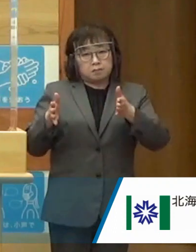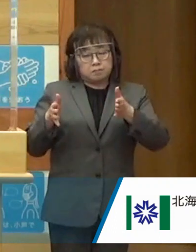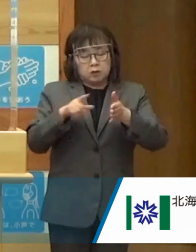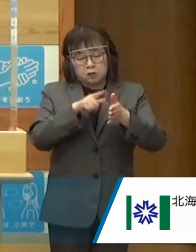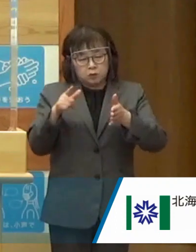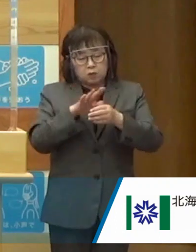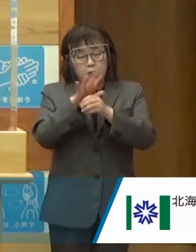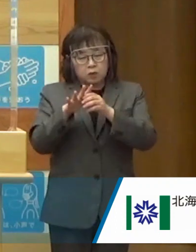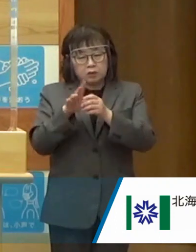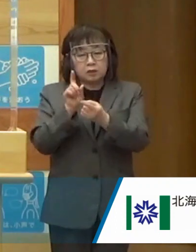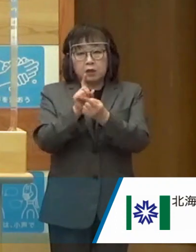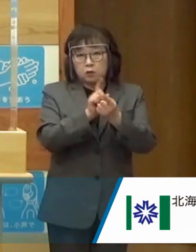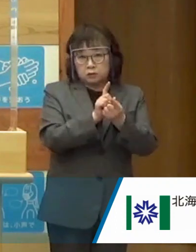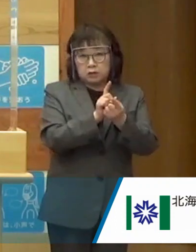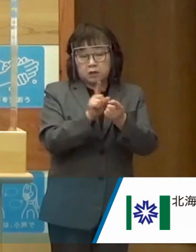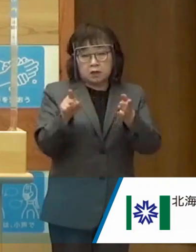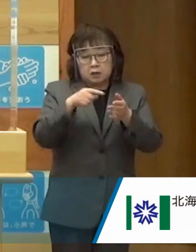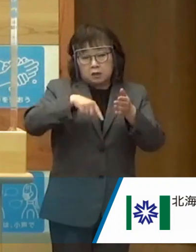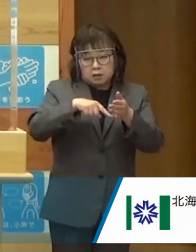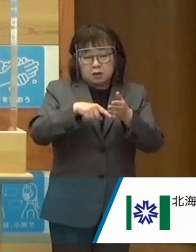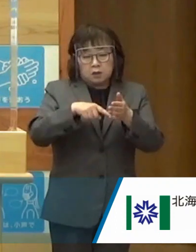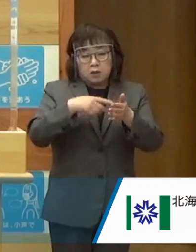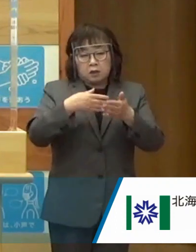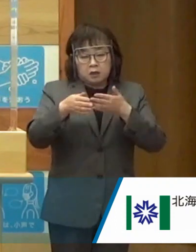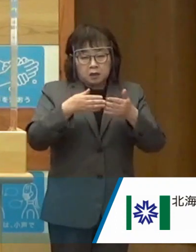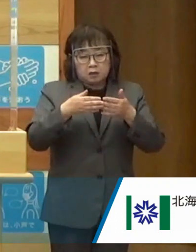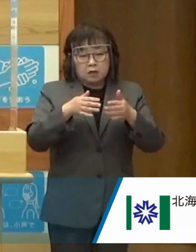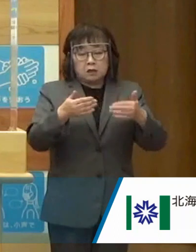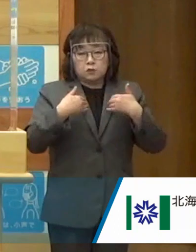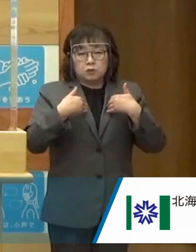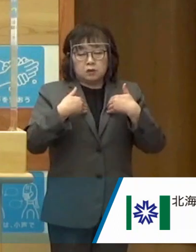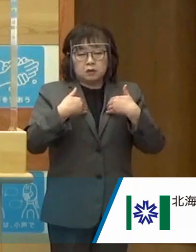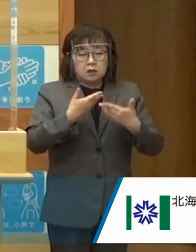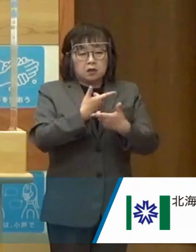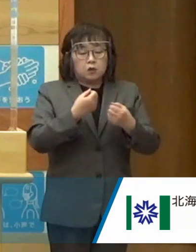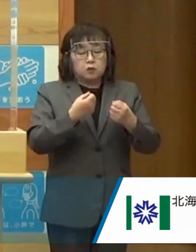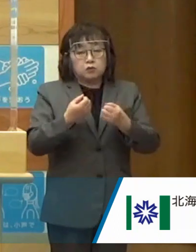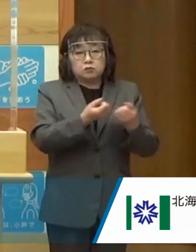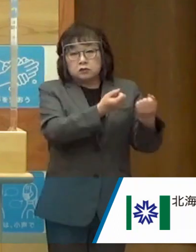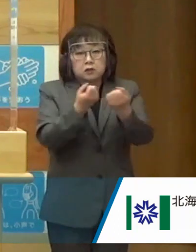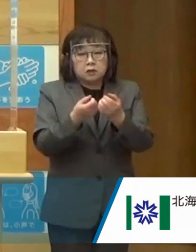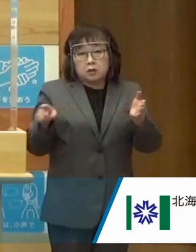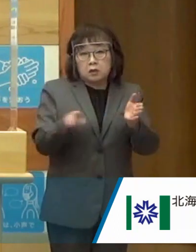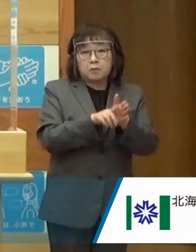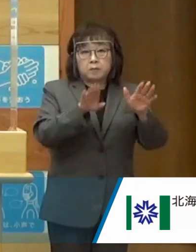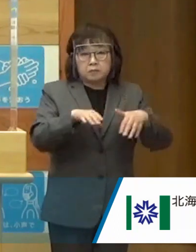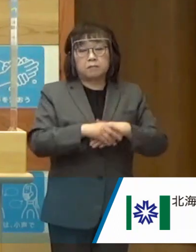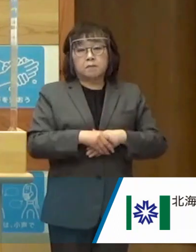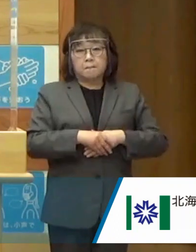り新型コロナに対応する中で、そうした体制の必要性が広く共有されてきたところであります